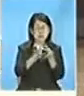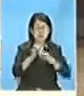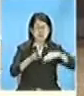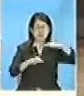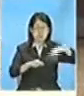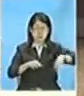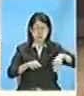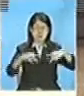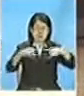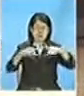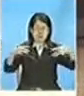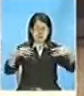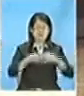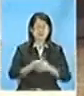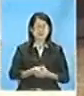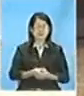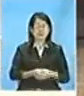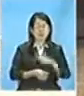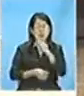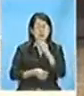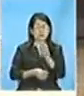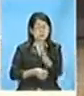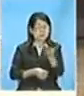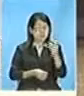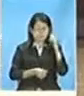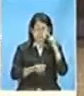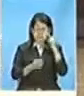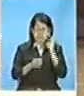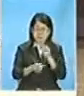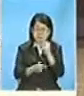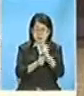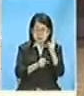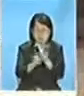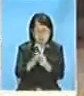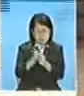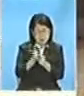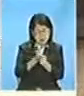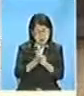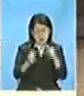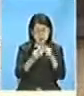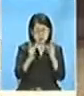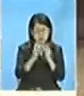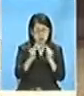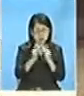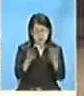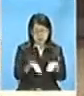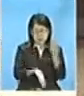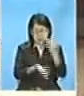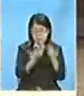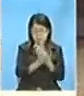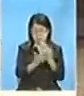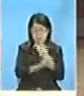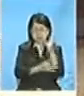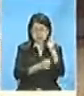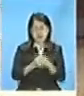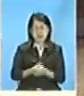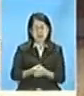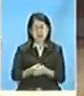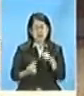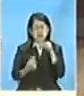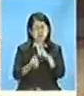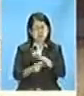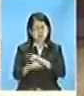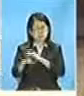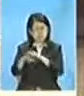ช้าเกินสมควรหากเราได้มีการปรับวิธีการบริหารงานการประชุมเสียใหม่ปรับปรุงวิธีการประสาน